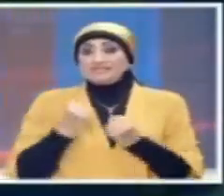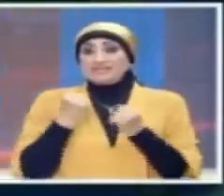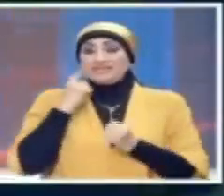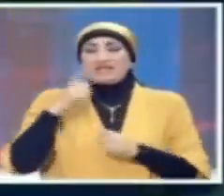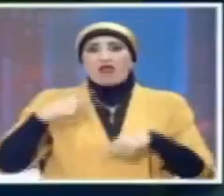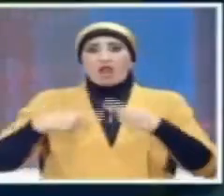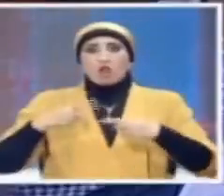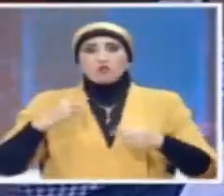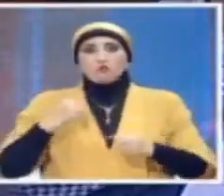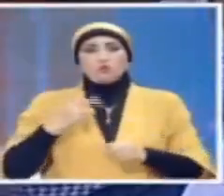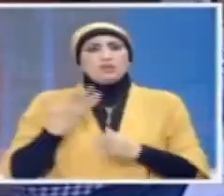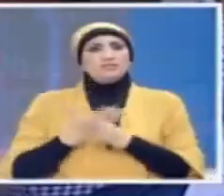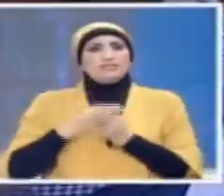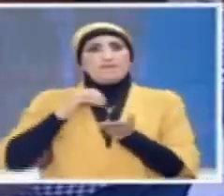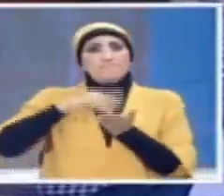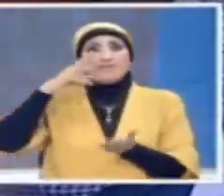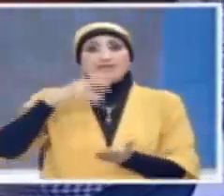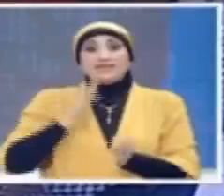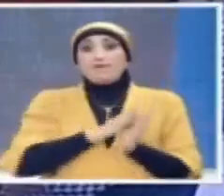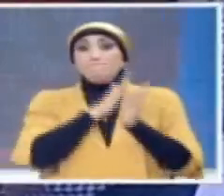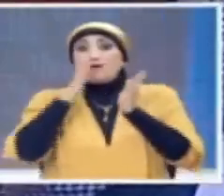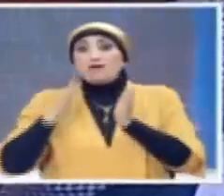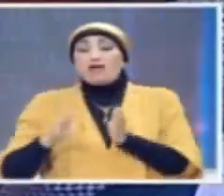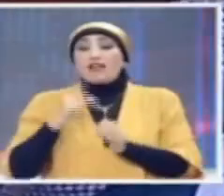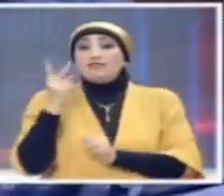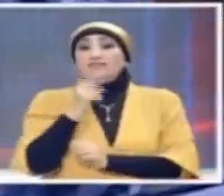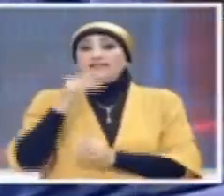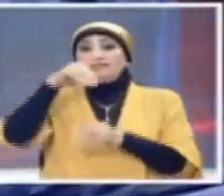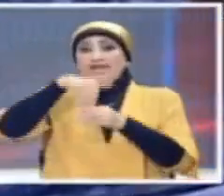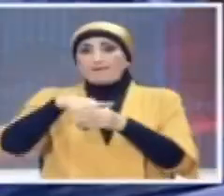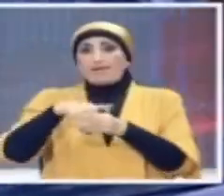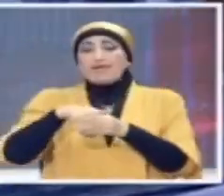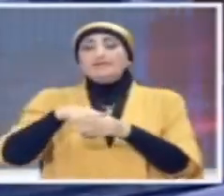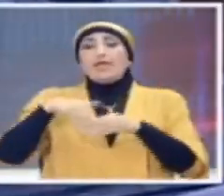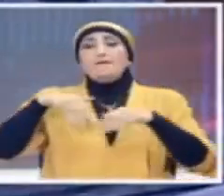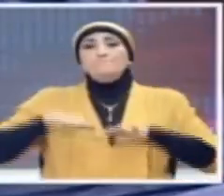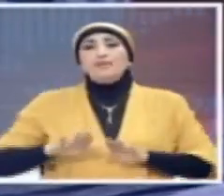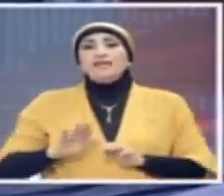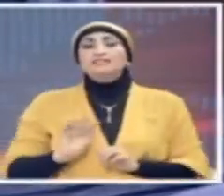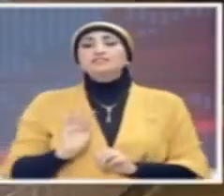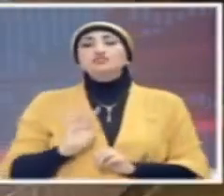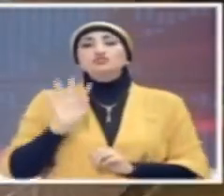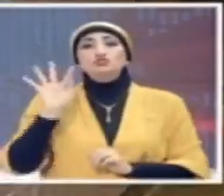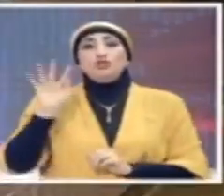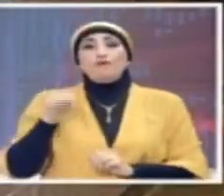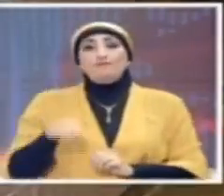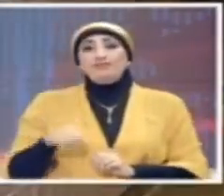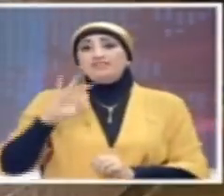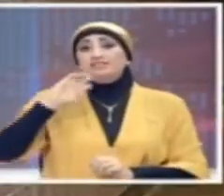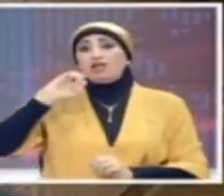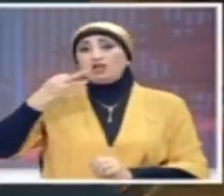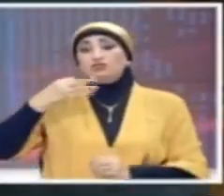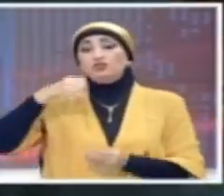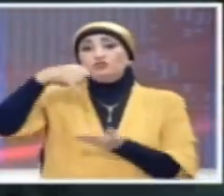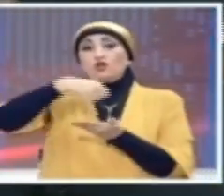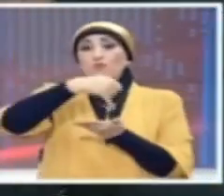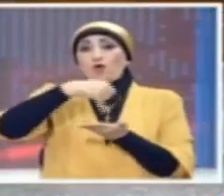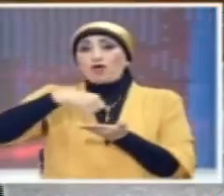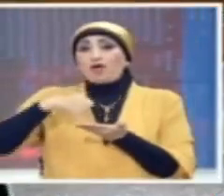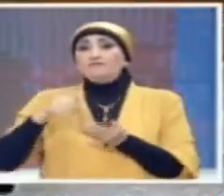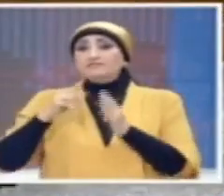استعدادات على قدم وساق لانطلاق المرحلة الثانية من انتخابات مجلس النواب في 13 محافظة